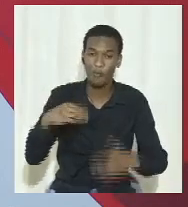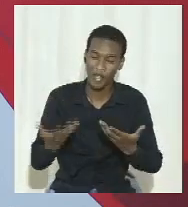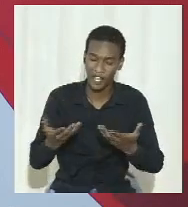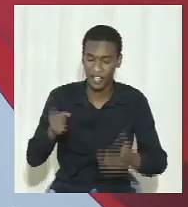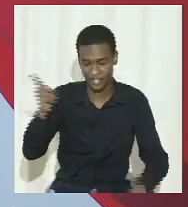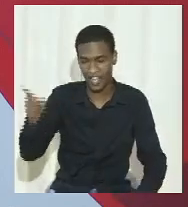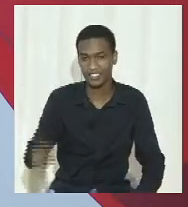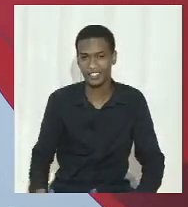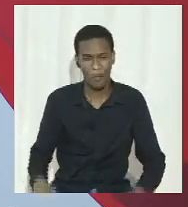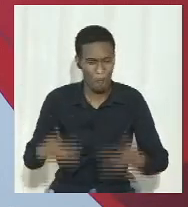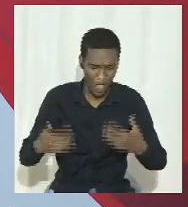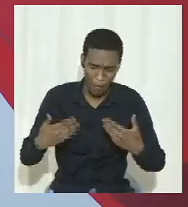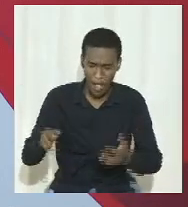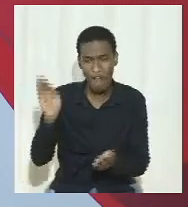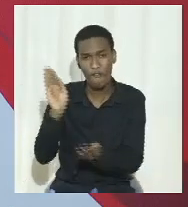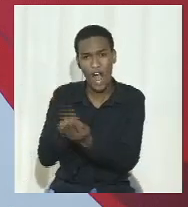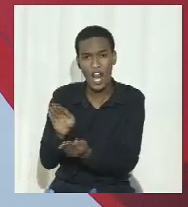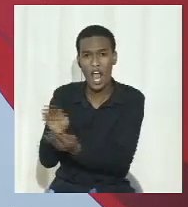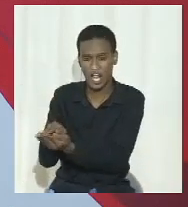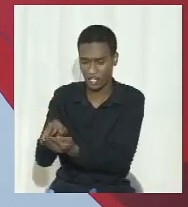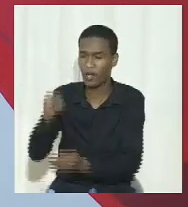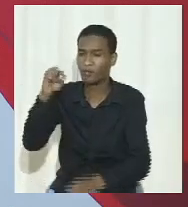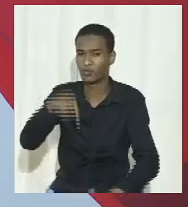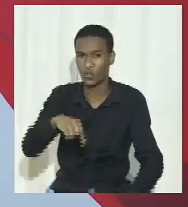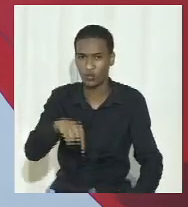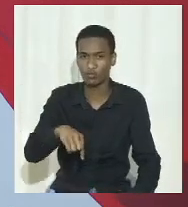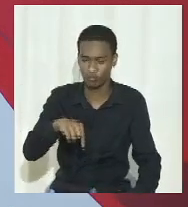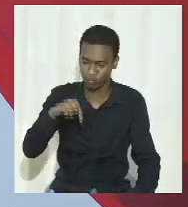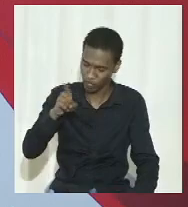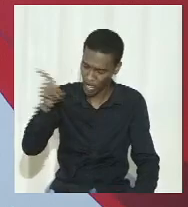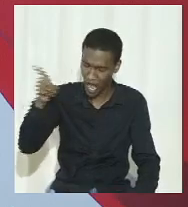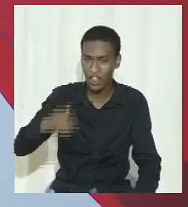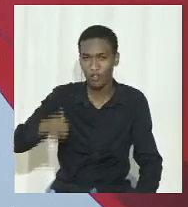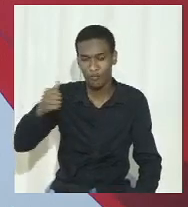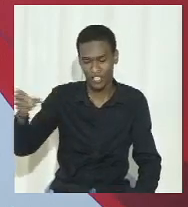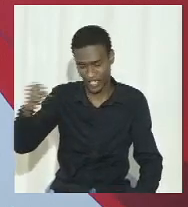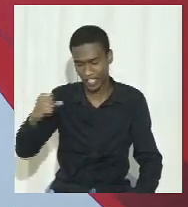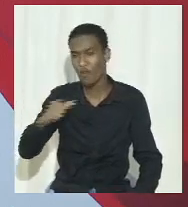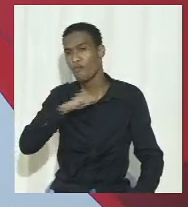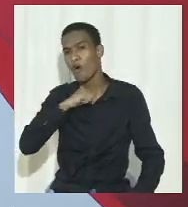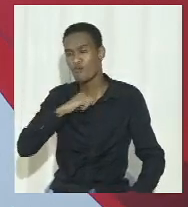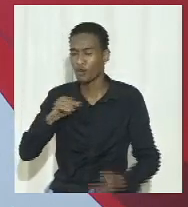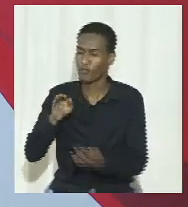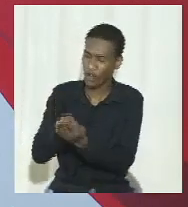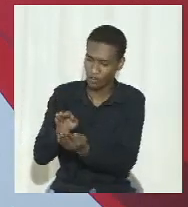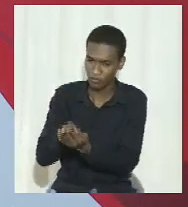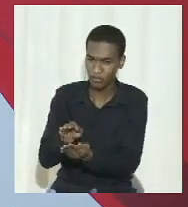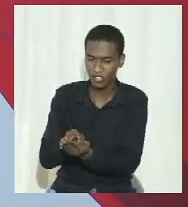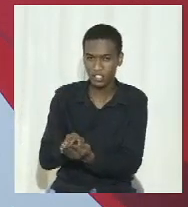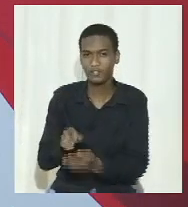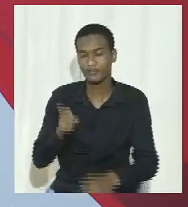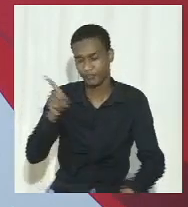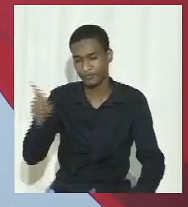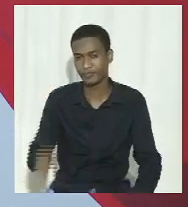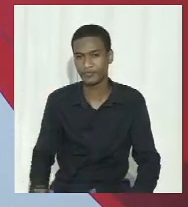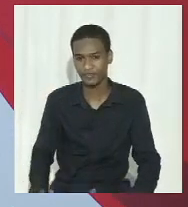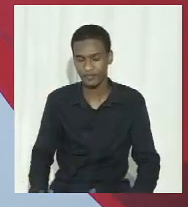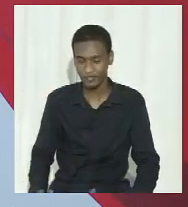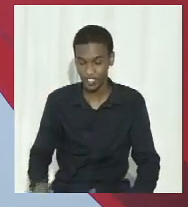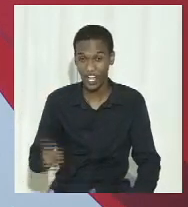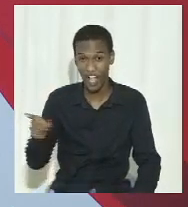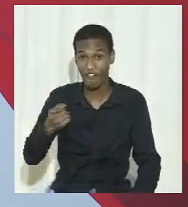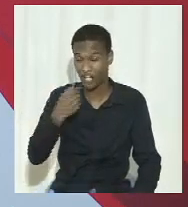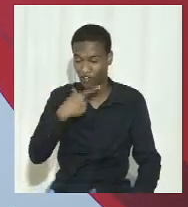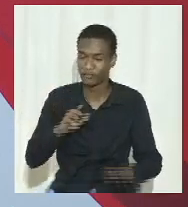amperinasa tanteraka ny teknisianina ny FM amin'ny famonoana azy ireny. Ampirahateo ny tahirim-panafody raha nitatra entin'ny Davidson